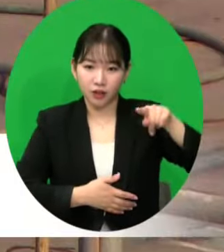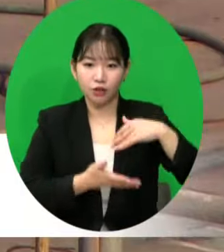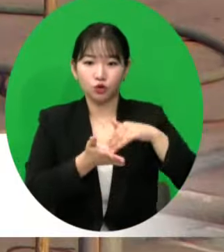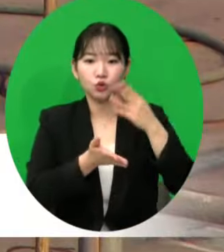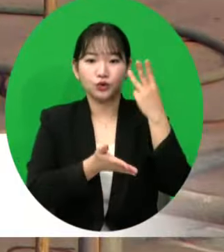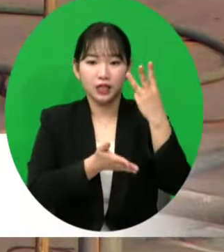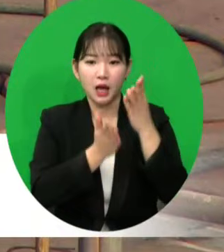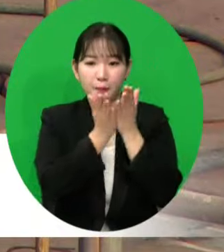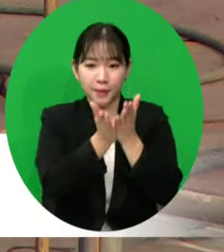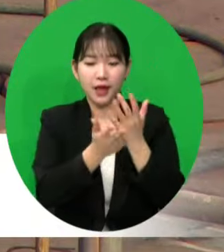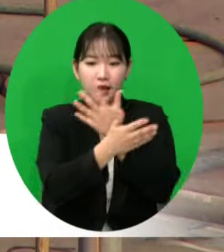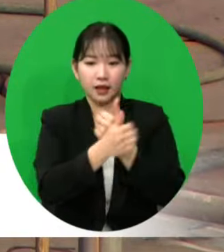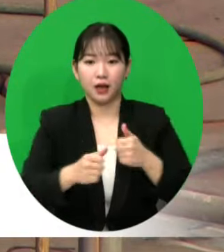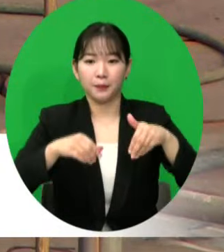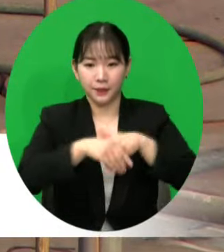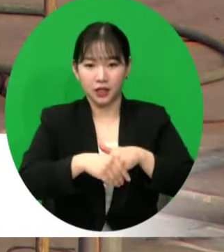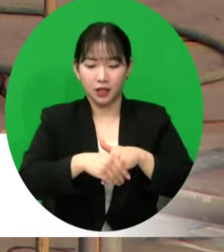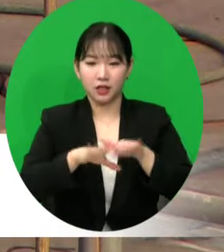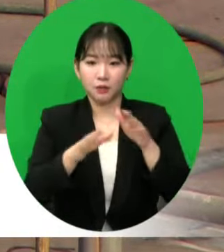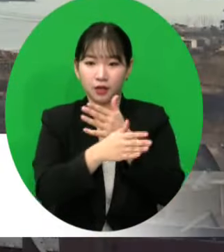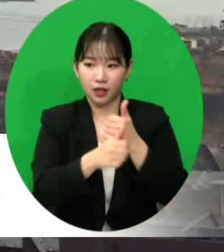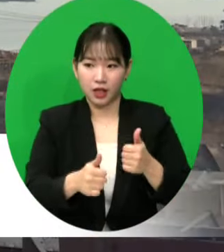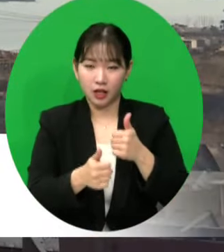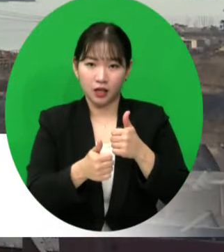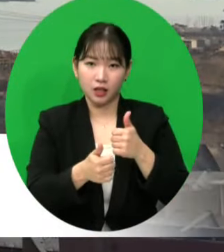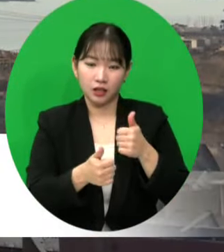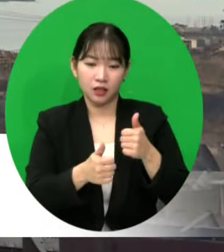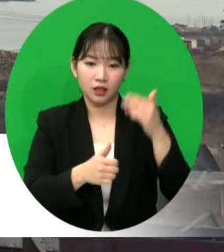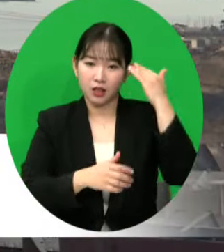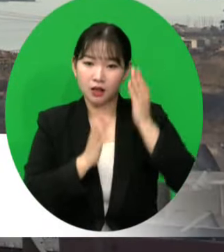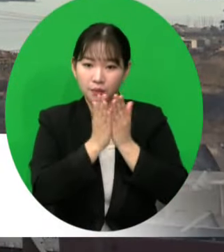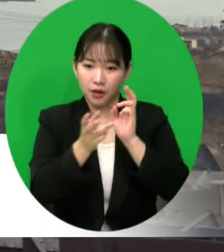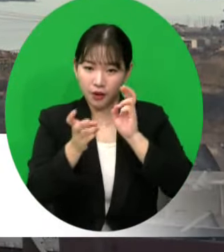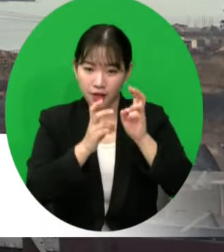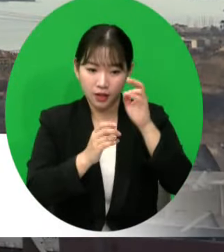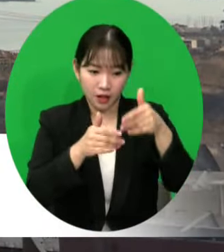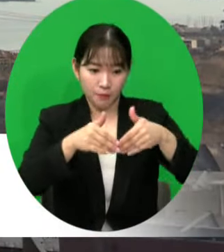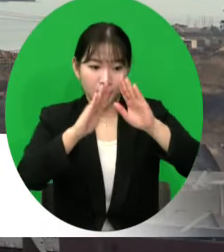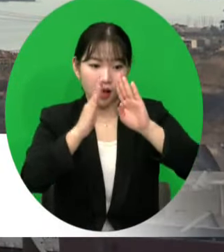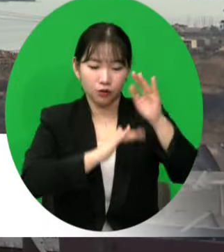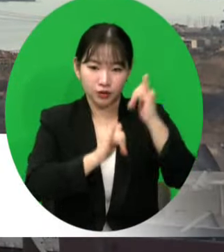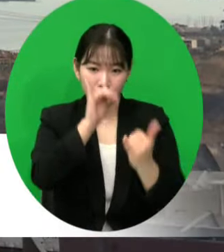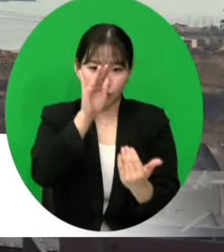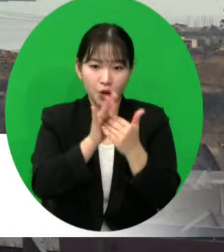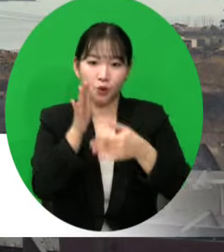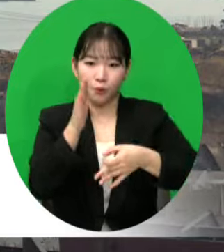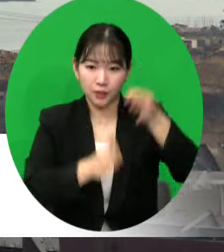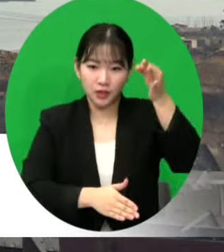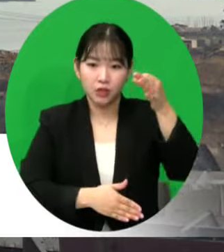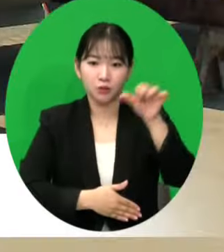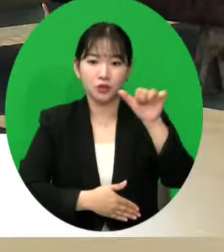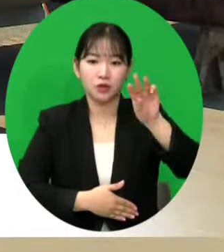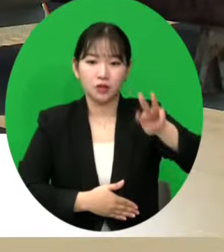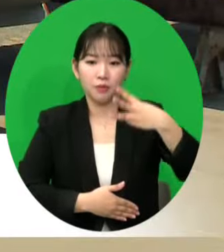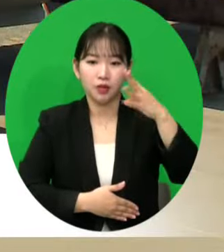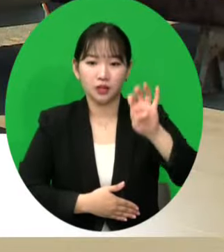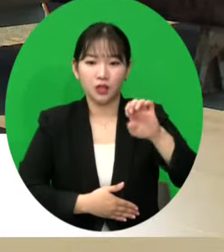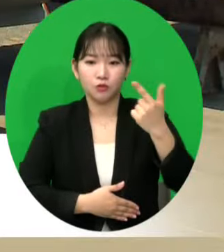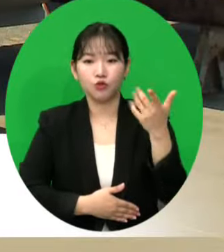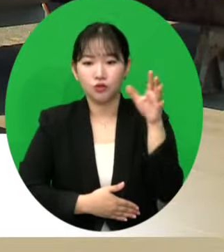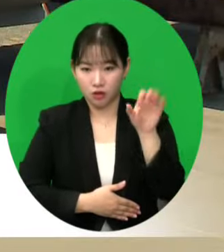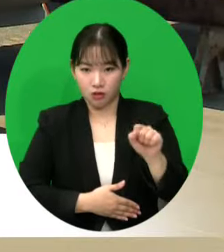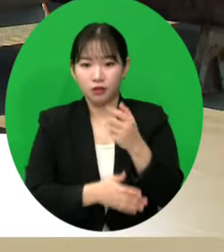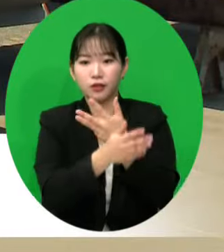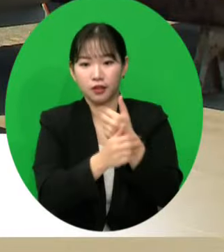계약을 체결했습니다 이번 계약 규모는 대한조선 창립일에 역대 최고가인 5346